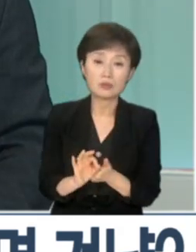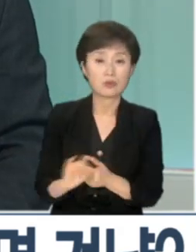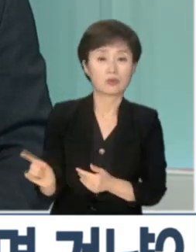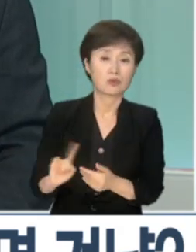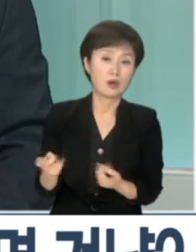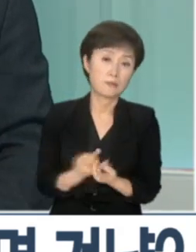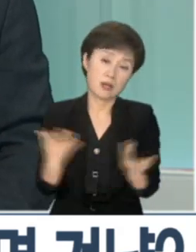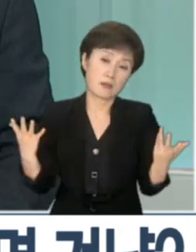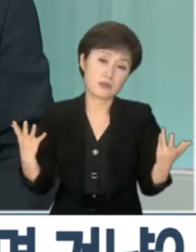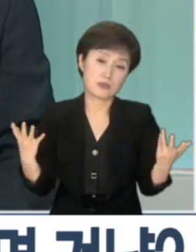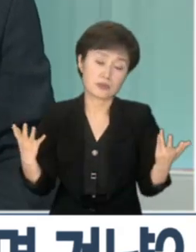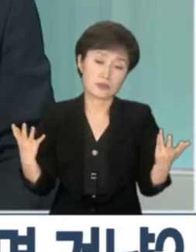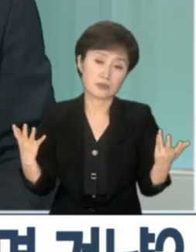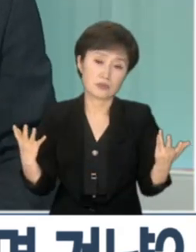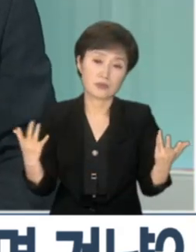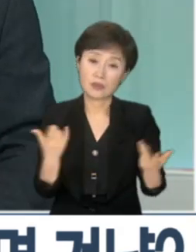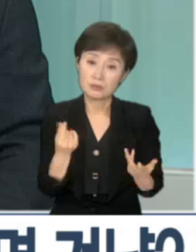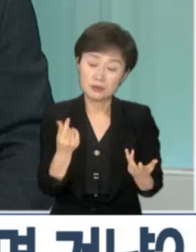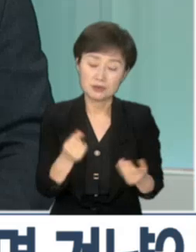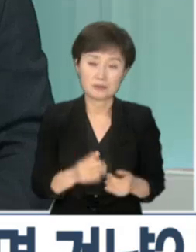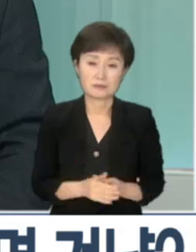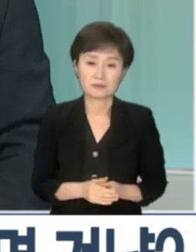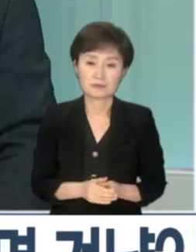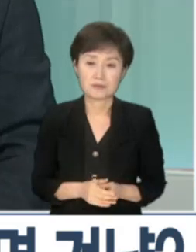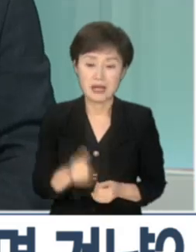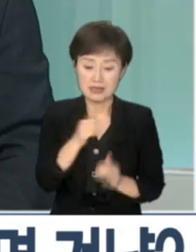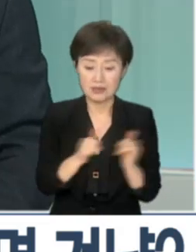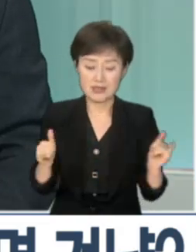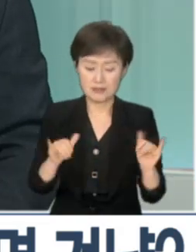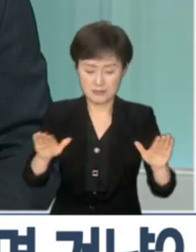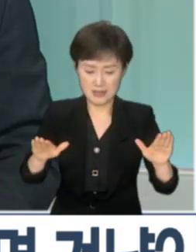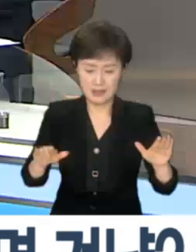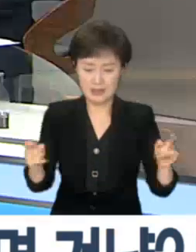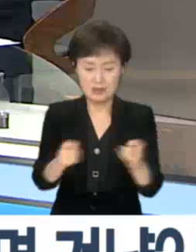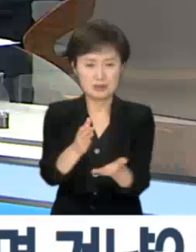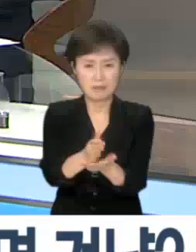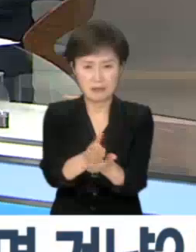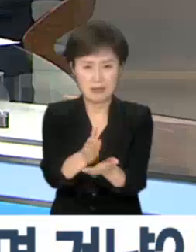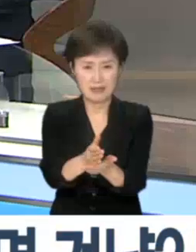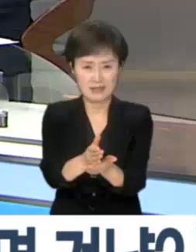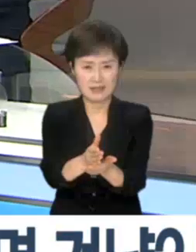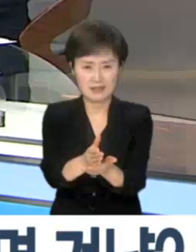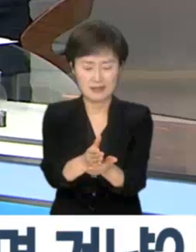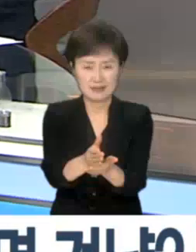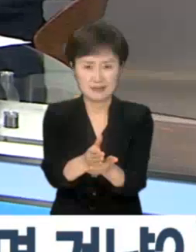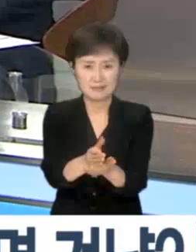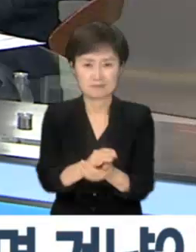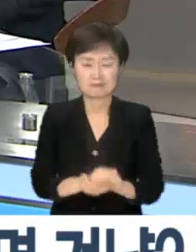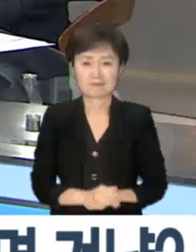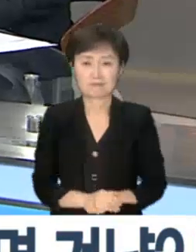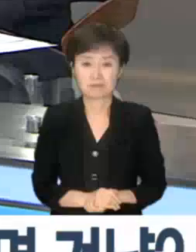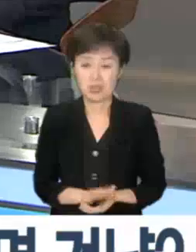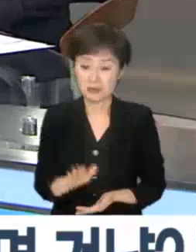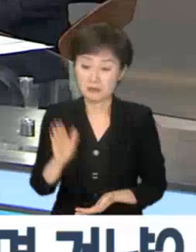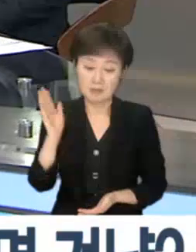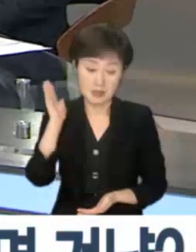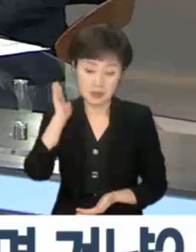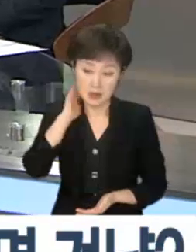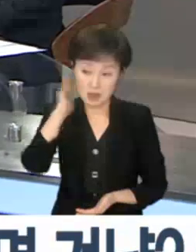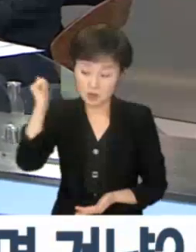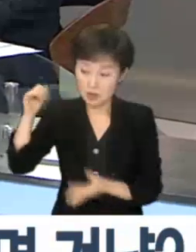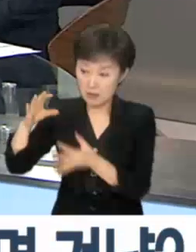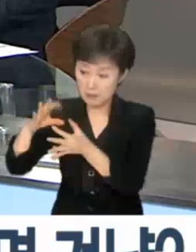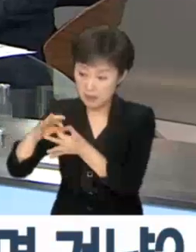하고 있는 거예요. 아니, 그러니까 잠시만요. 예, 제가 잠시 개입하겠습니다. 예, 살아있는 권력에 예. 대해서 수사해서 대통령이 되셨으니까 김건희 여사